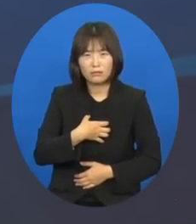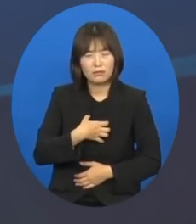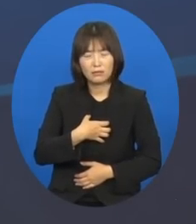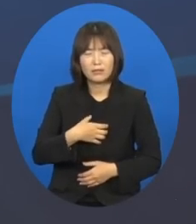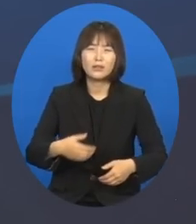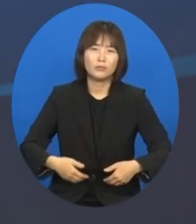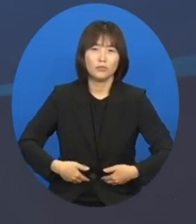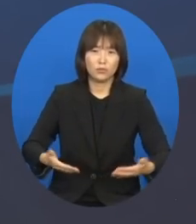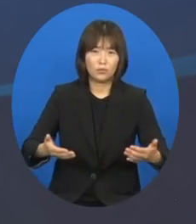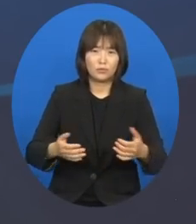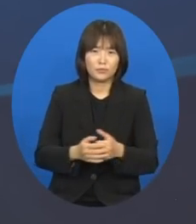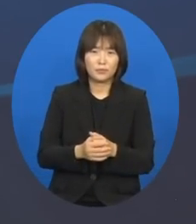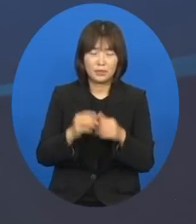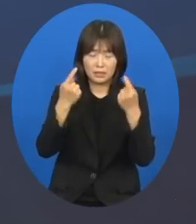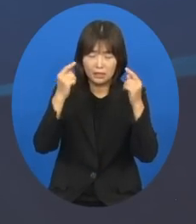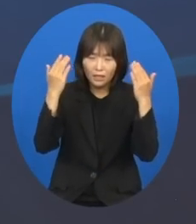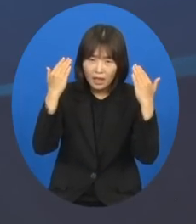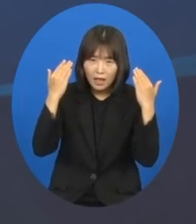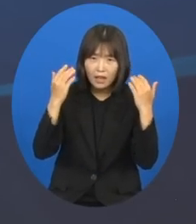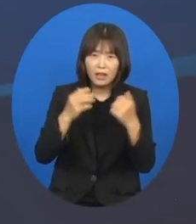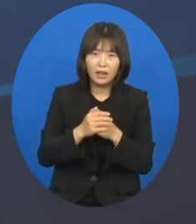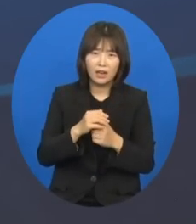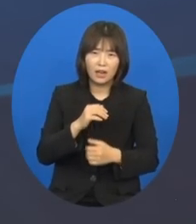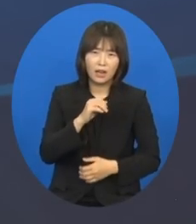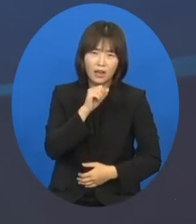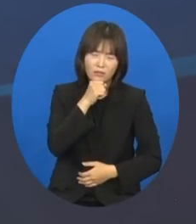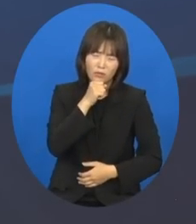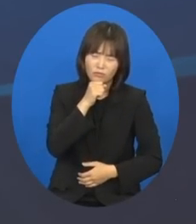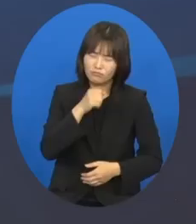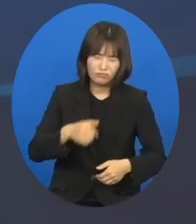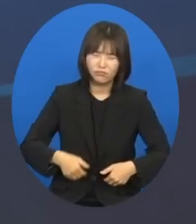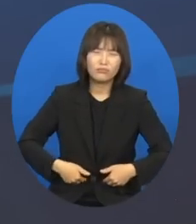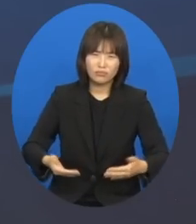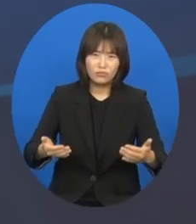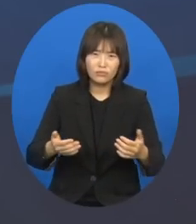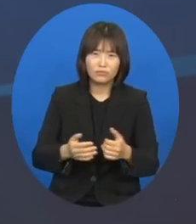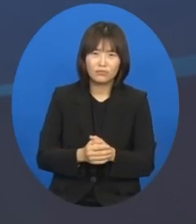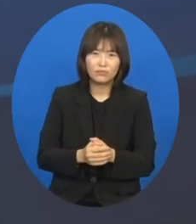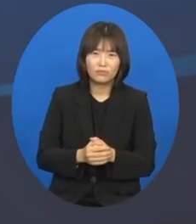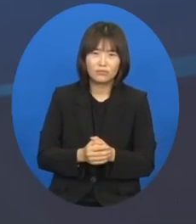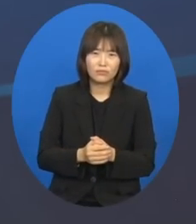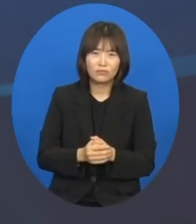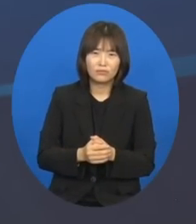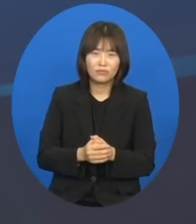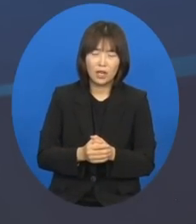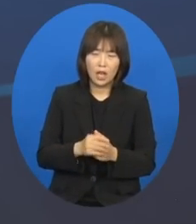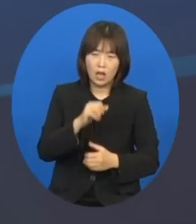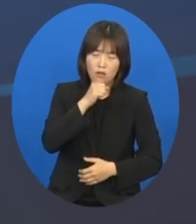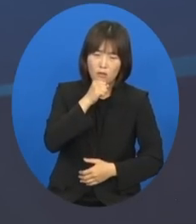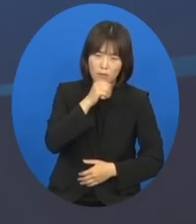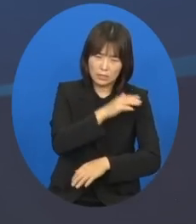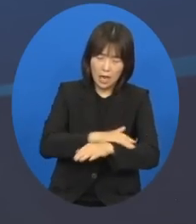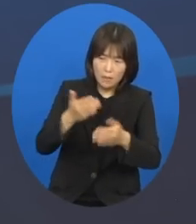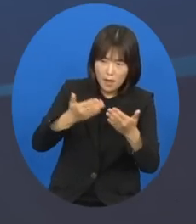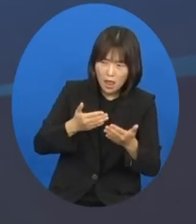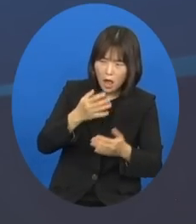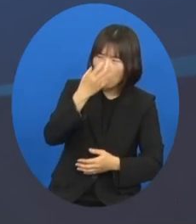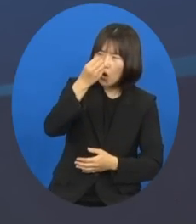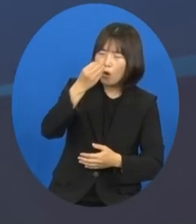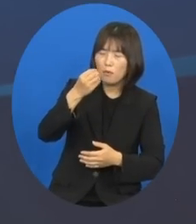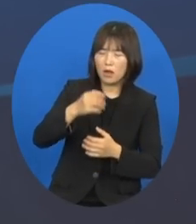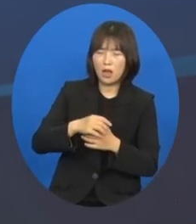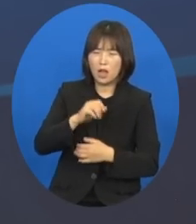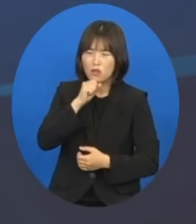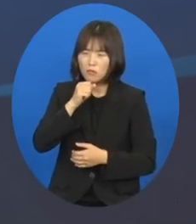무슨 우리 인생의 수능 점수에 왔다 갔다 합니까 전혀 점수 잘 나왔다고 교만할 것도 없고 안 나왔다고 실망을